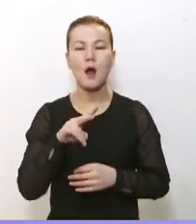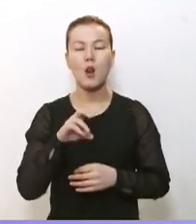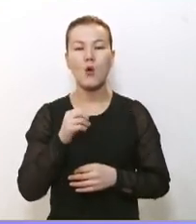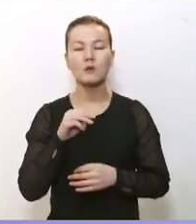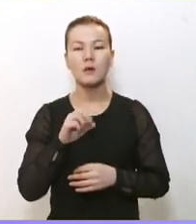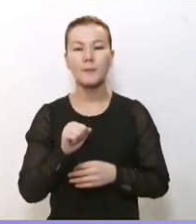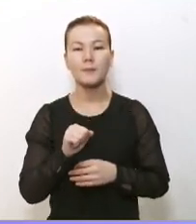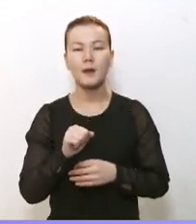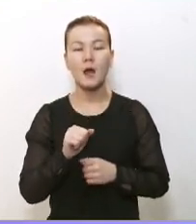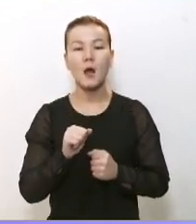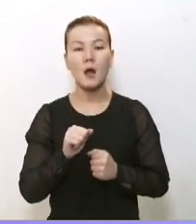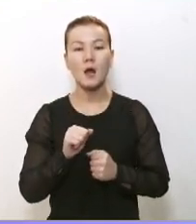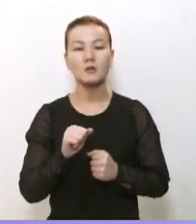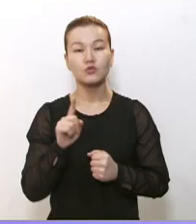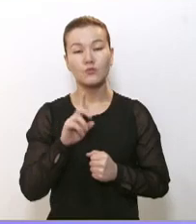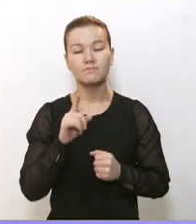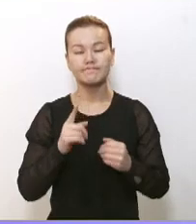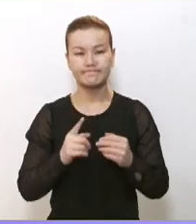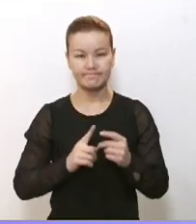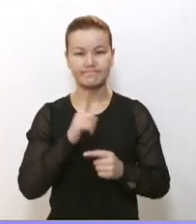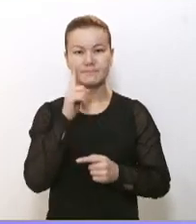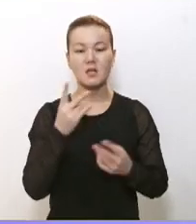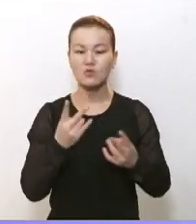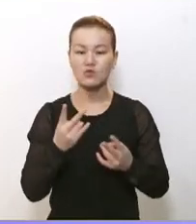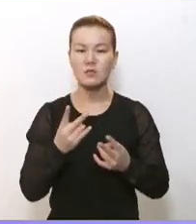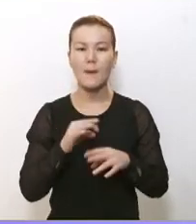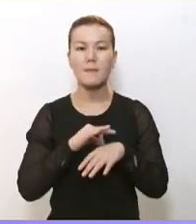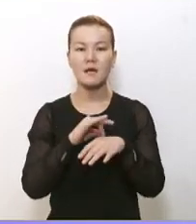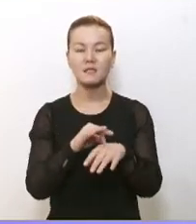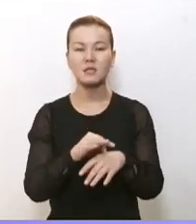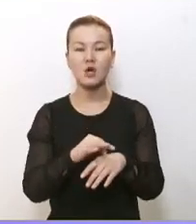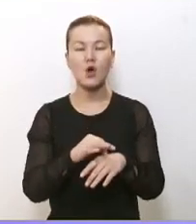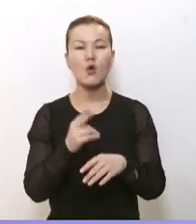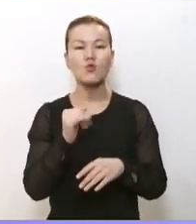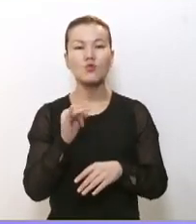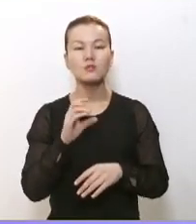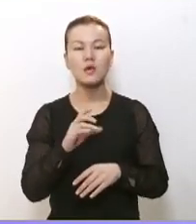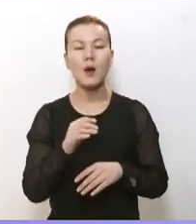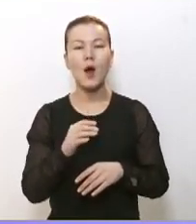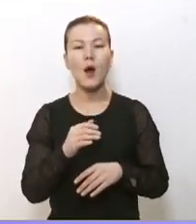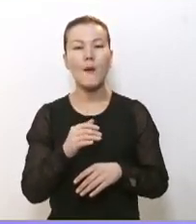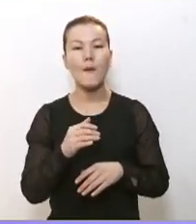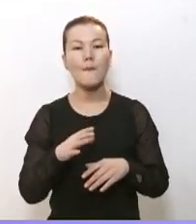Прежде чем мы полетим в космос, мы должны пройти курс подготовки на Земле.